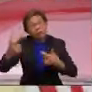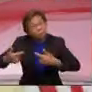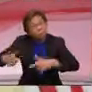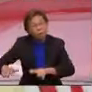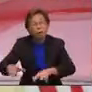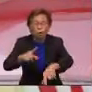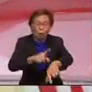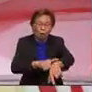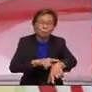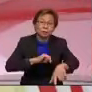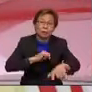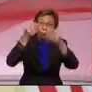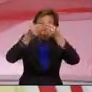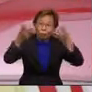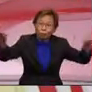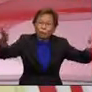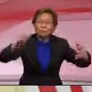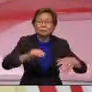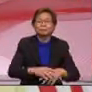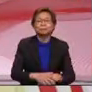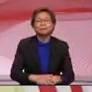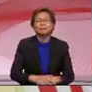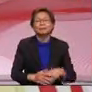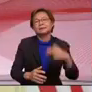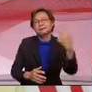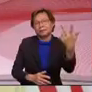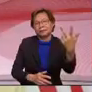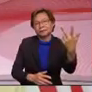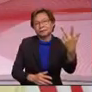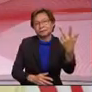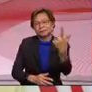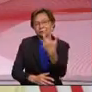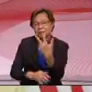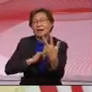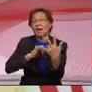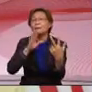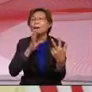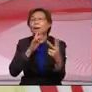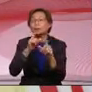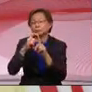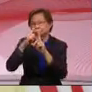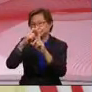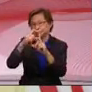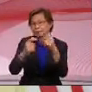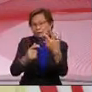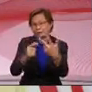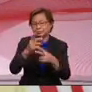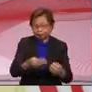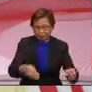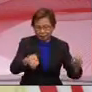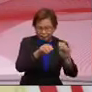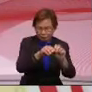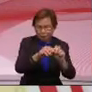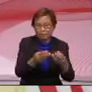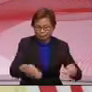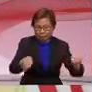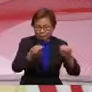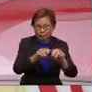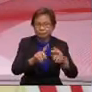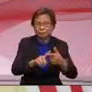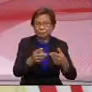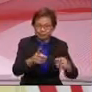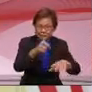Okey. Waktu saya mengumumkan, saya sebut tiga tempat. Tiga tempat. Masjid.